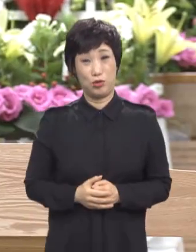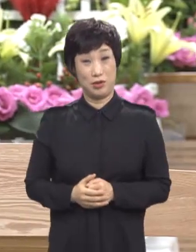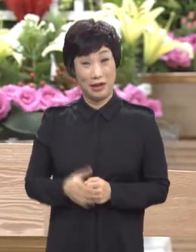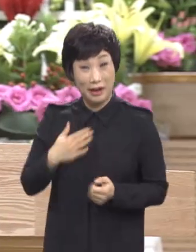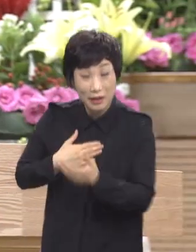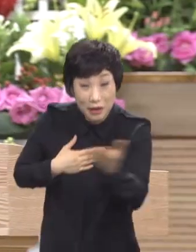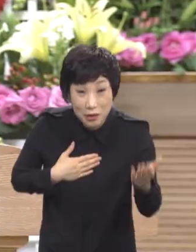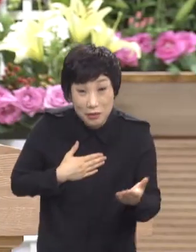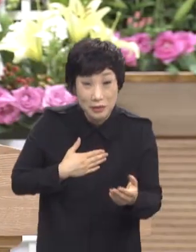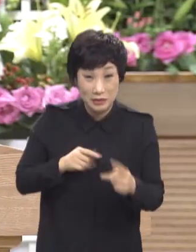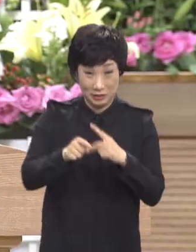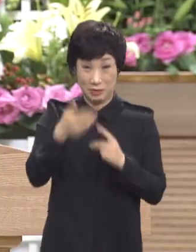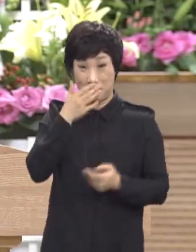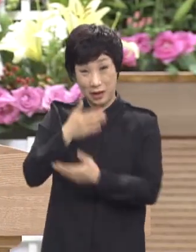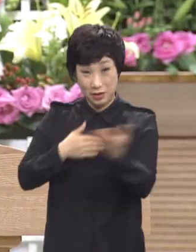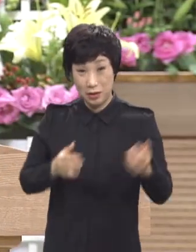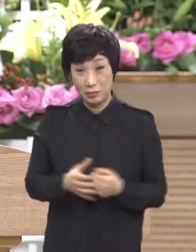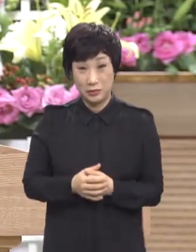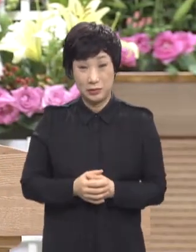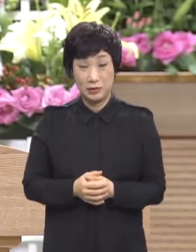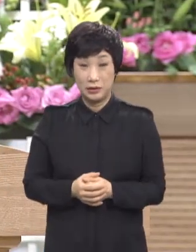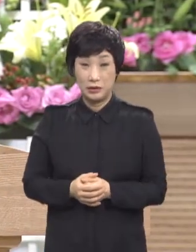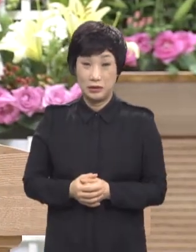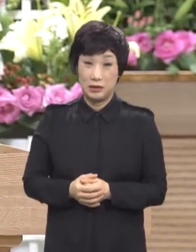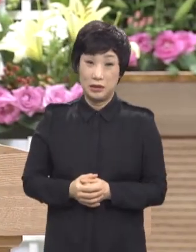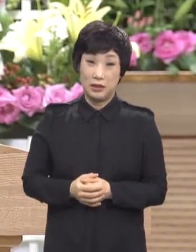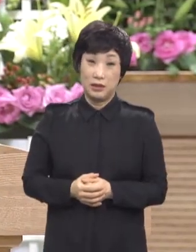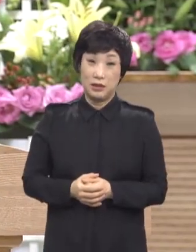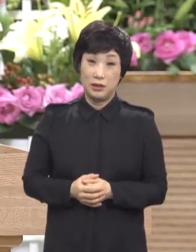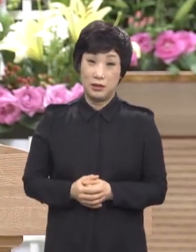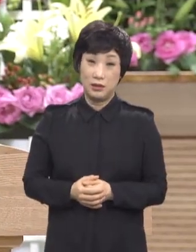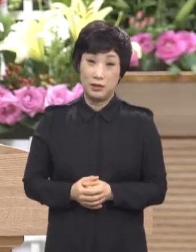이해가 됩니까? 네. 네.